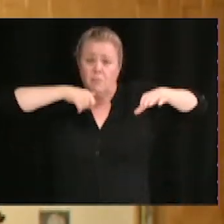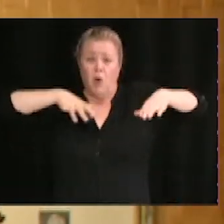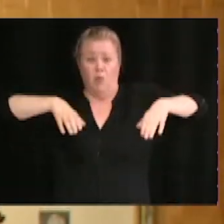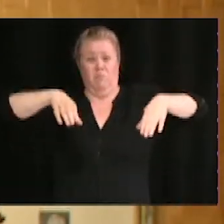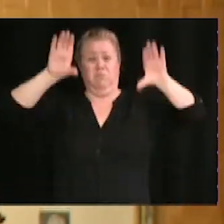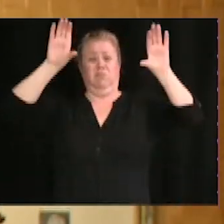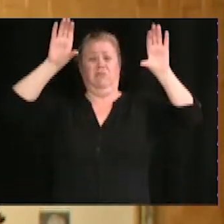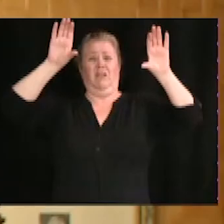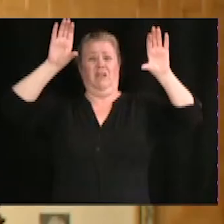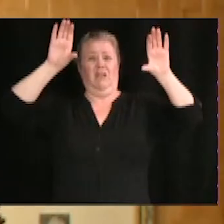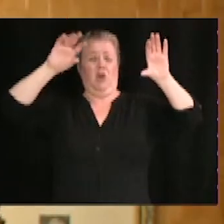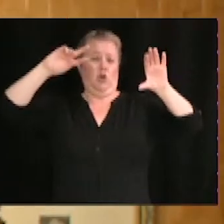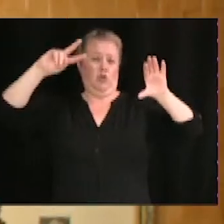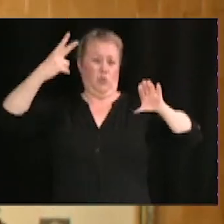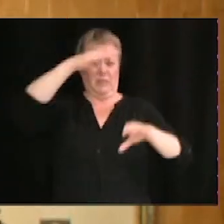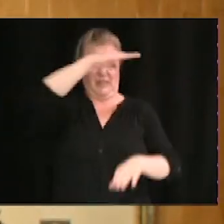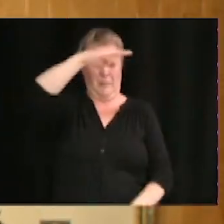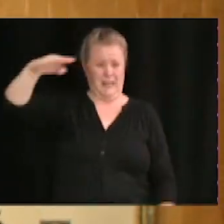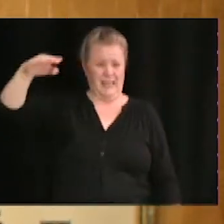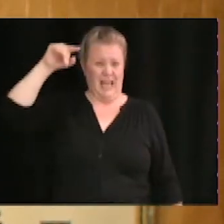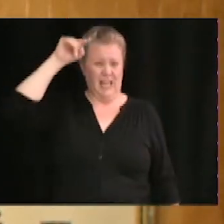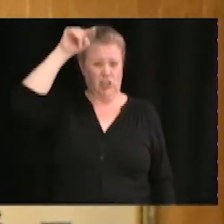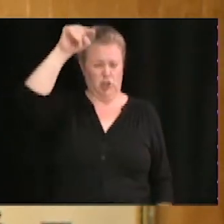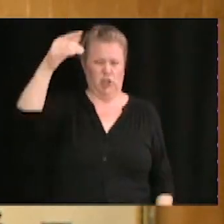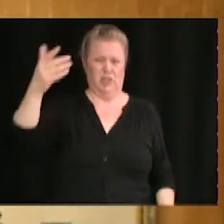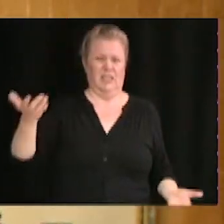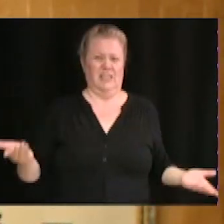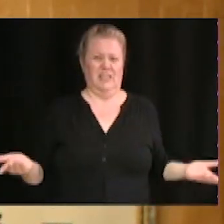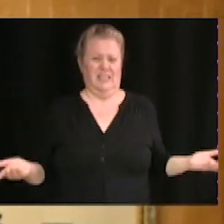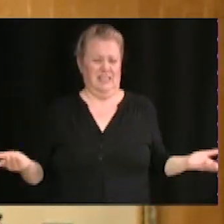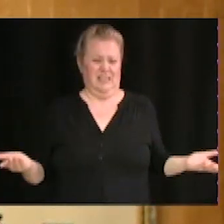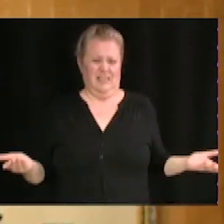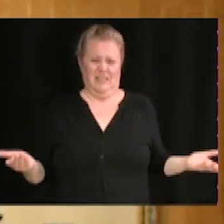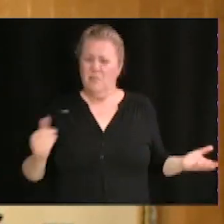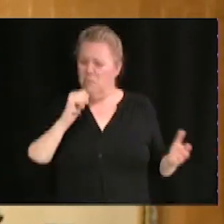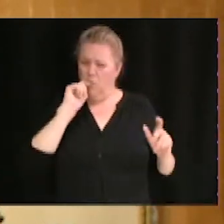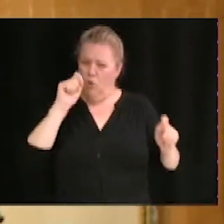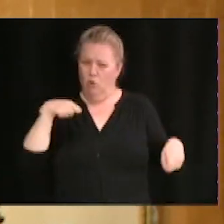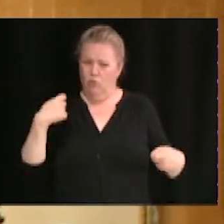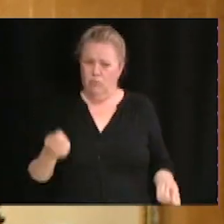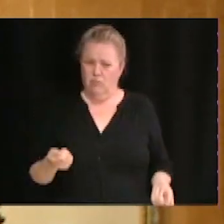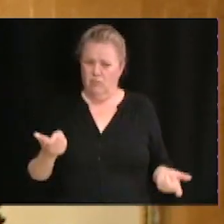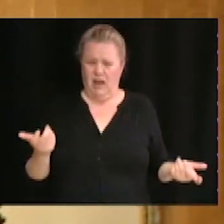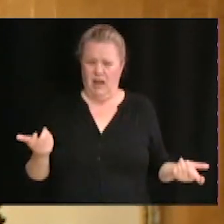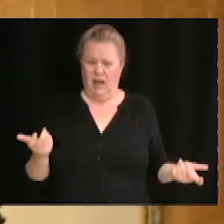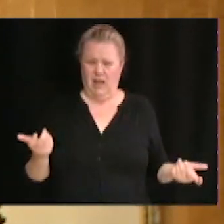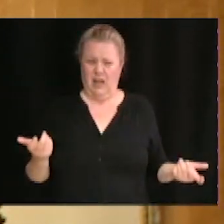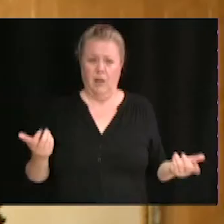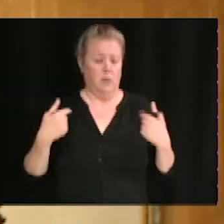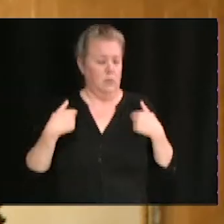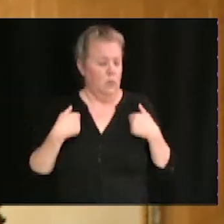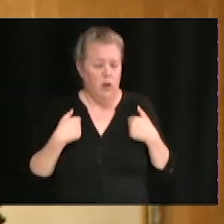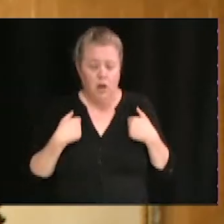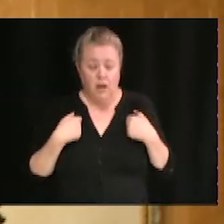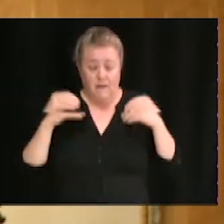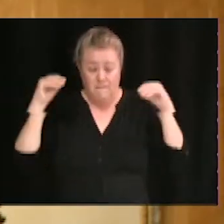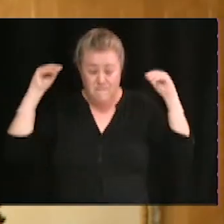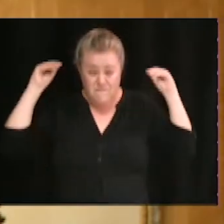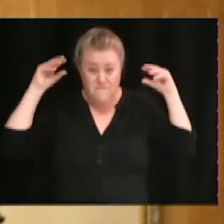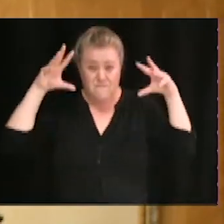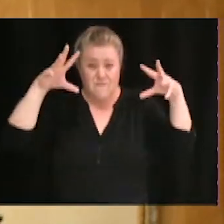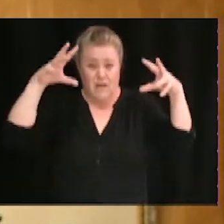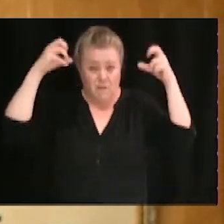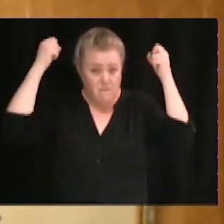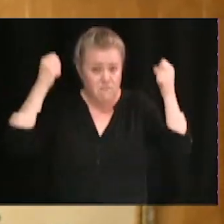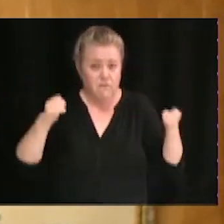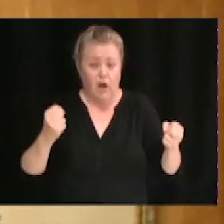situation, à une maison située au-delà de mes pieds, ce n pas des lumières ordinaires. Je n rien contre la force. J'en ai des